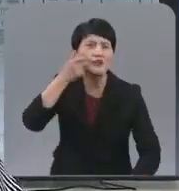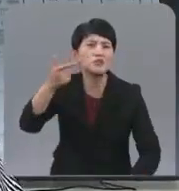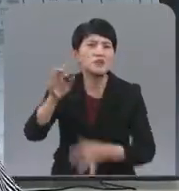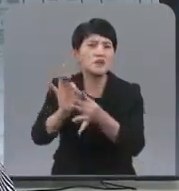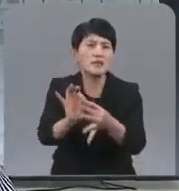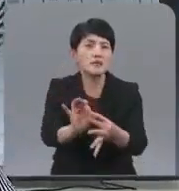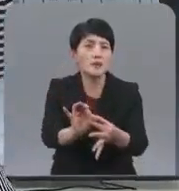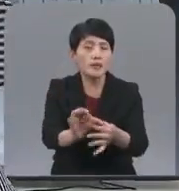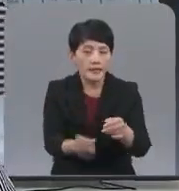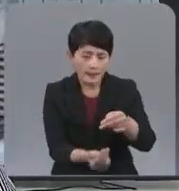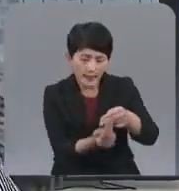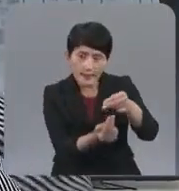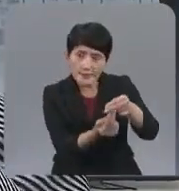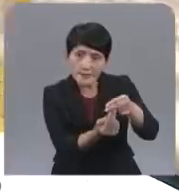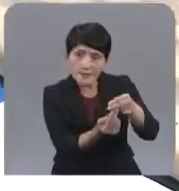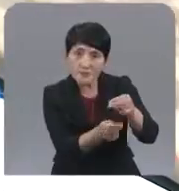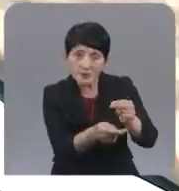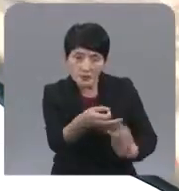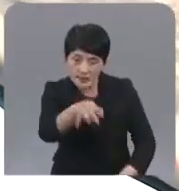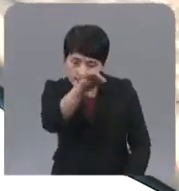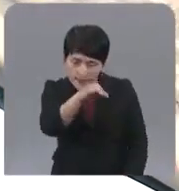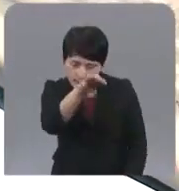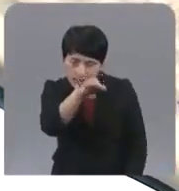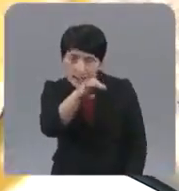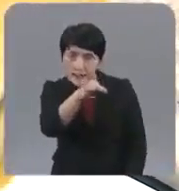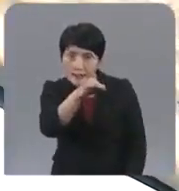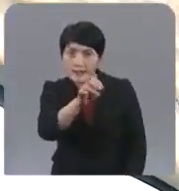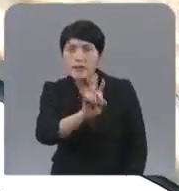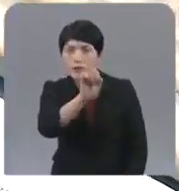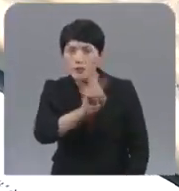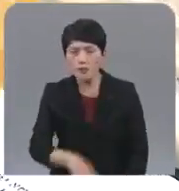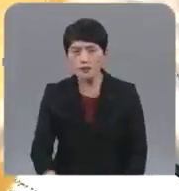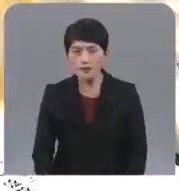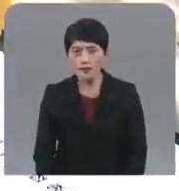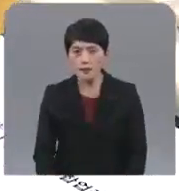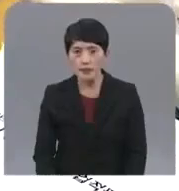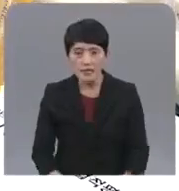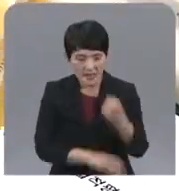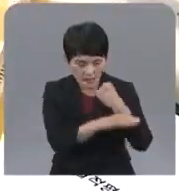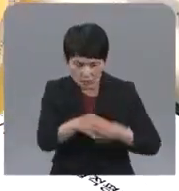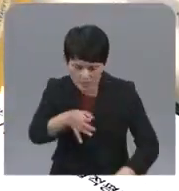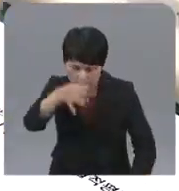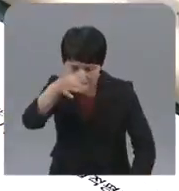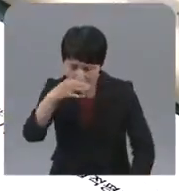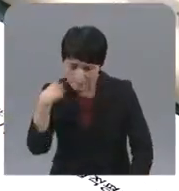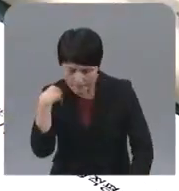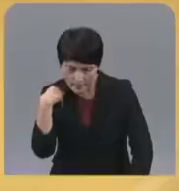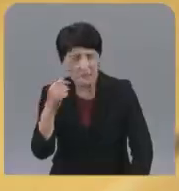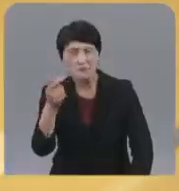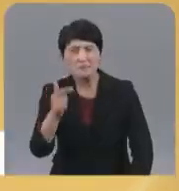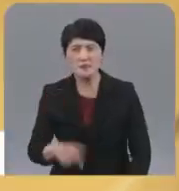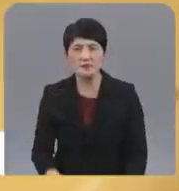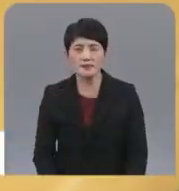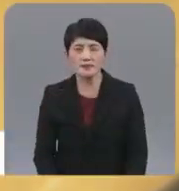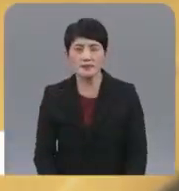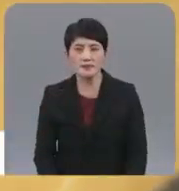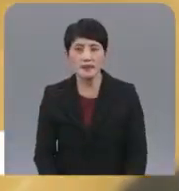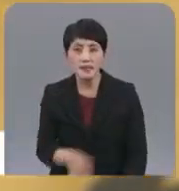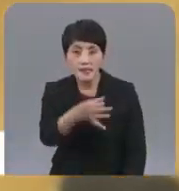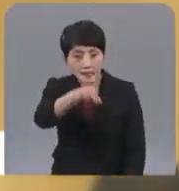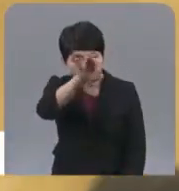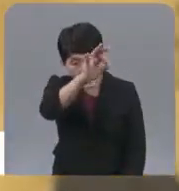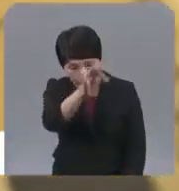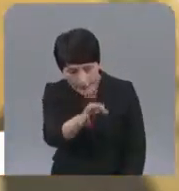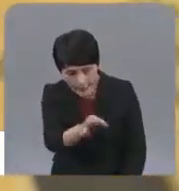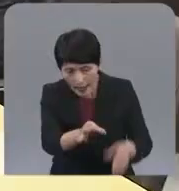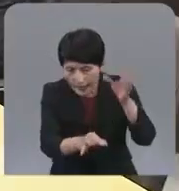物价涨幅回落至目标值的时间有可能延迟。韩国上月物价涨幅为 3.7%。